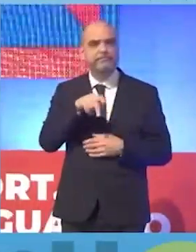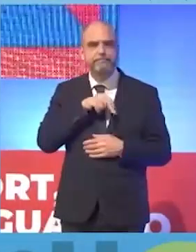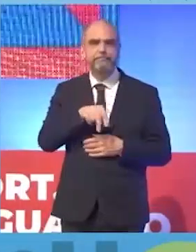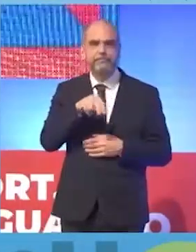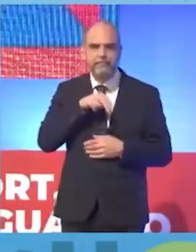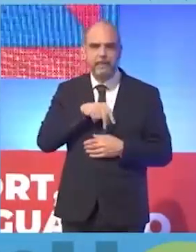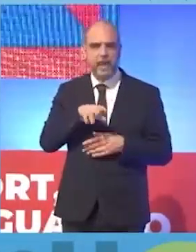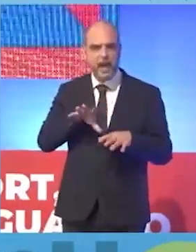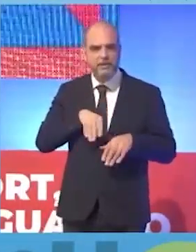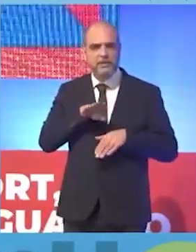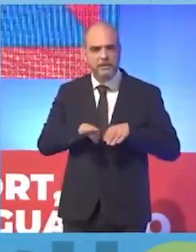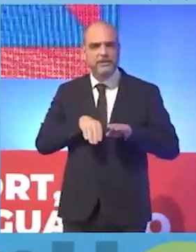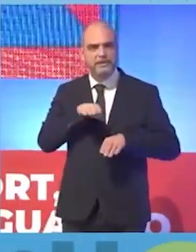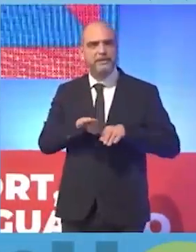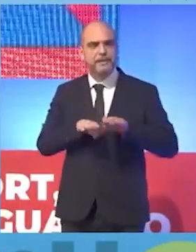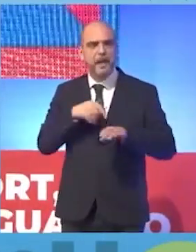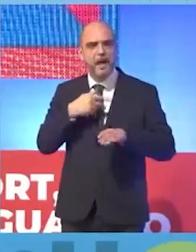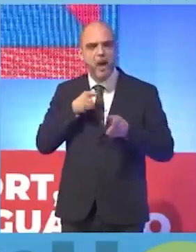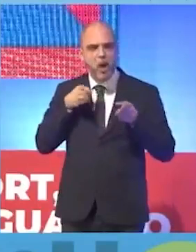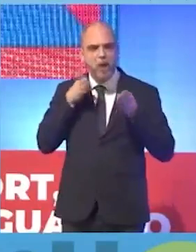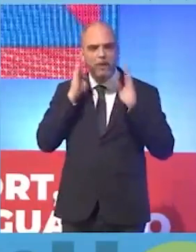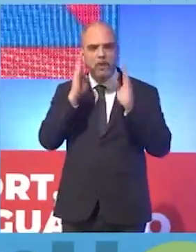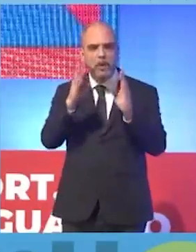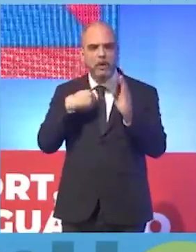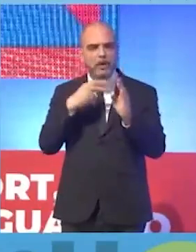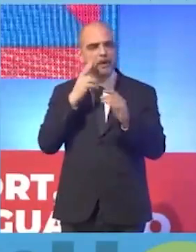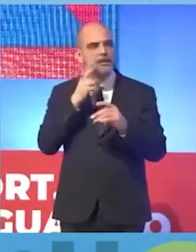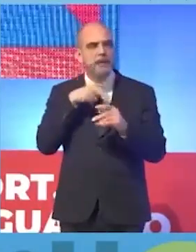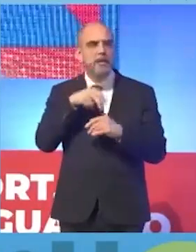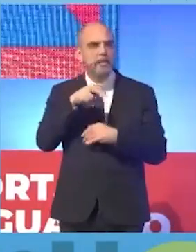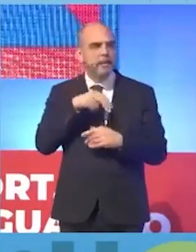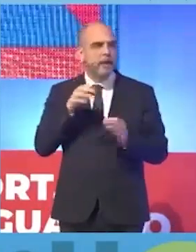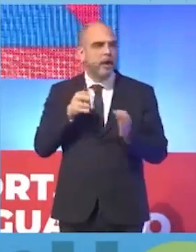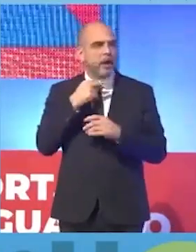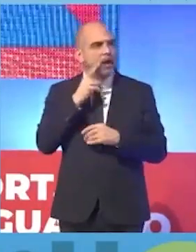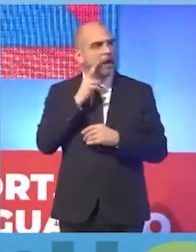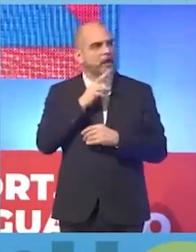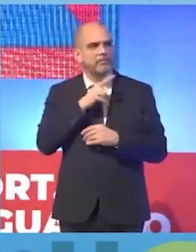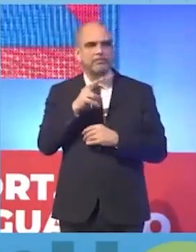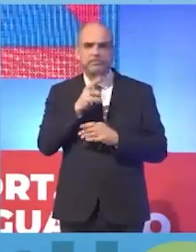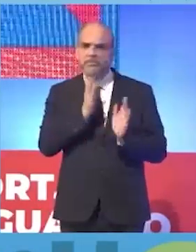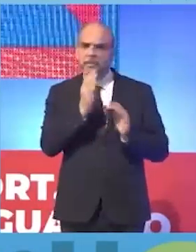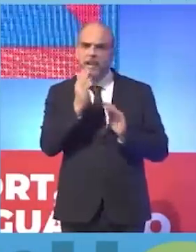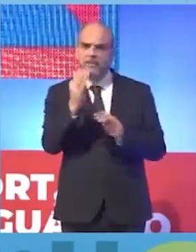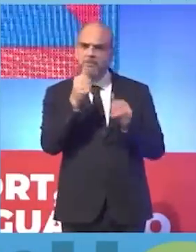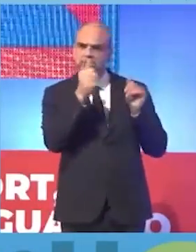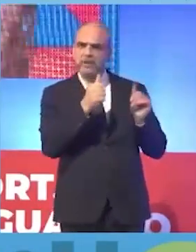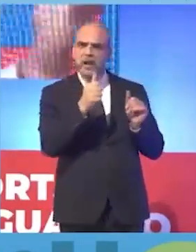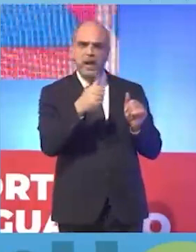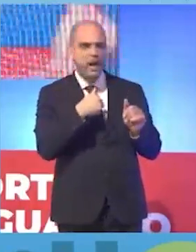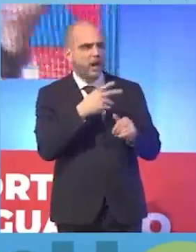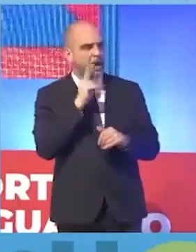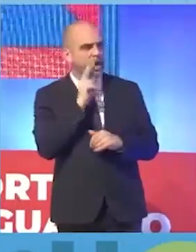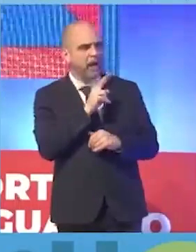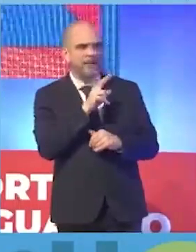le immagini che ci sono, e inevitabilmente mi sono lasciata ispirare da queste immagini che erano di